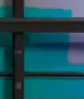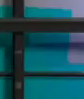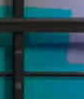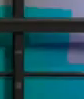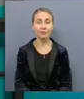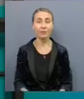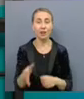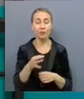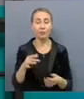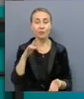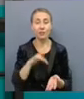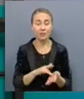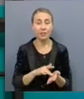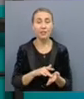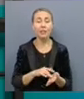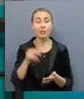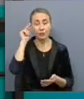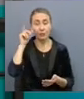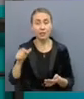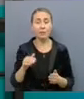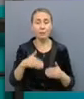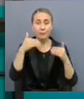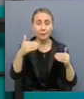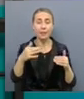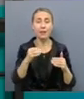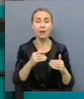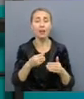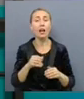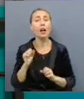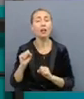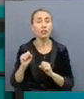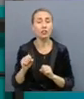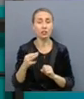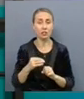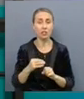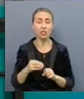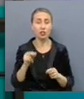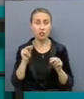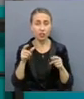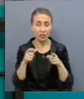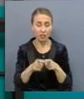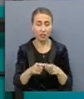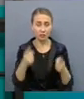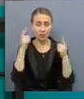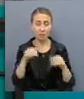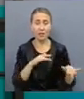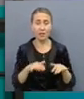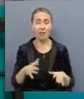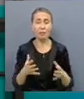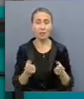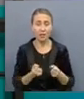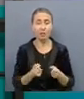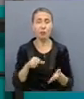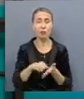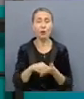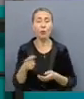В областном центре студенты Высшего многопрофильного колледжа гражданской защиты приняли присягу. В торжественном мероприятии приняли участие